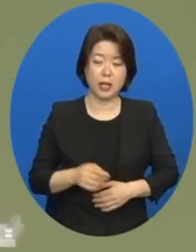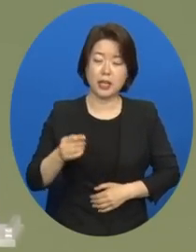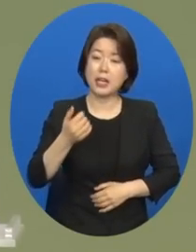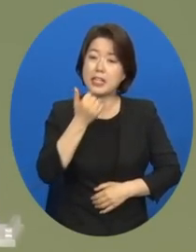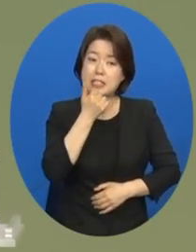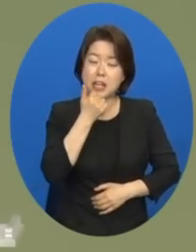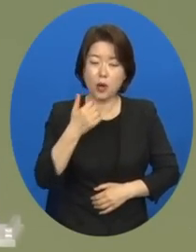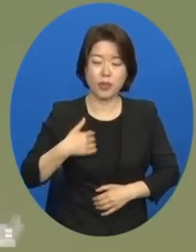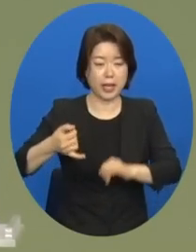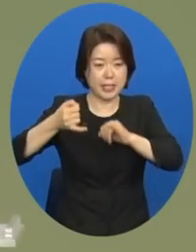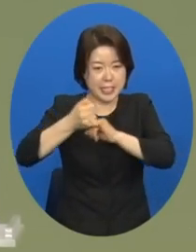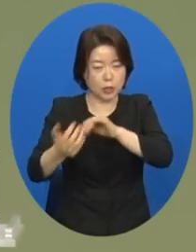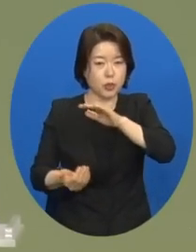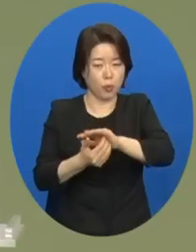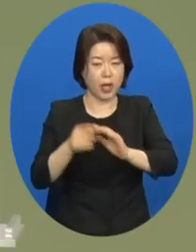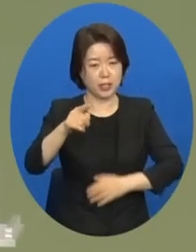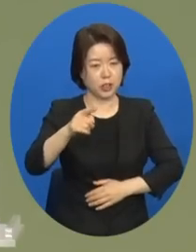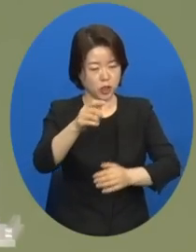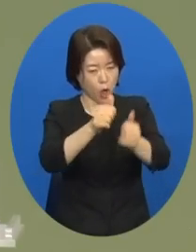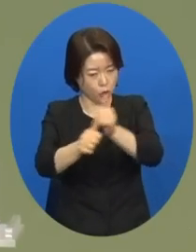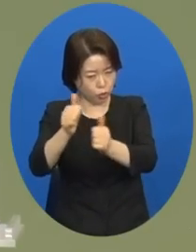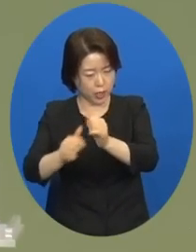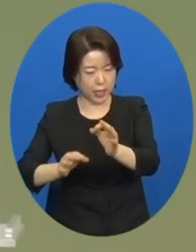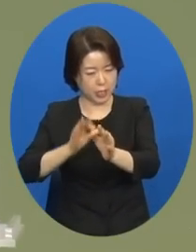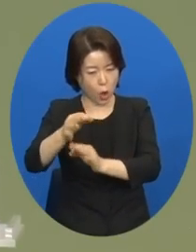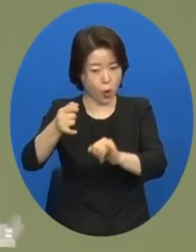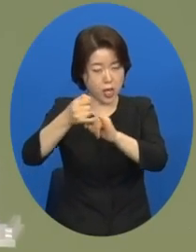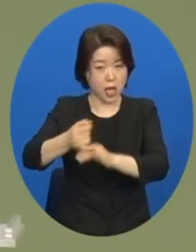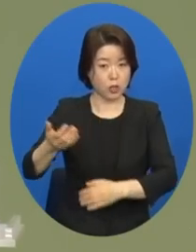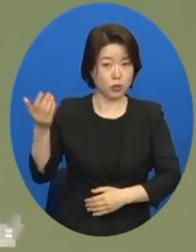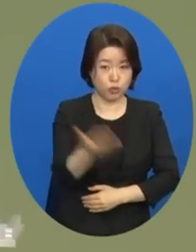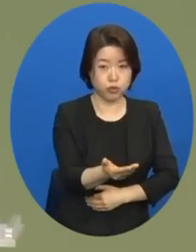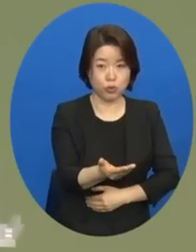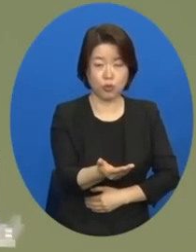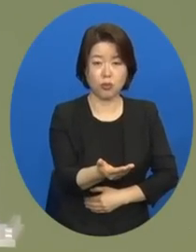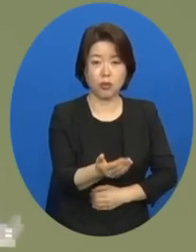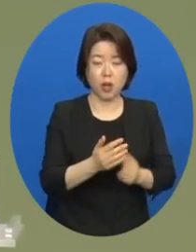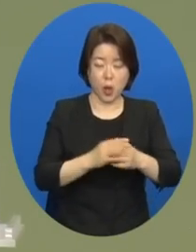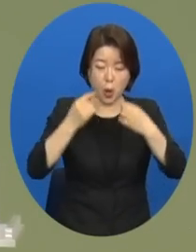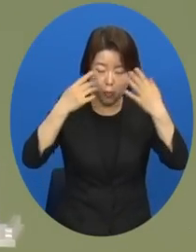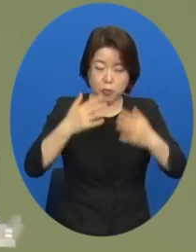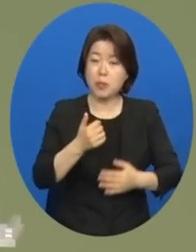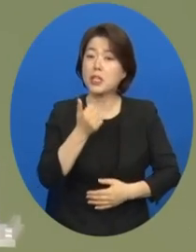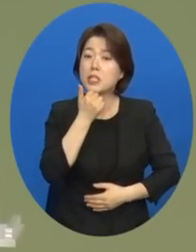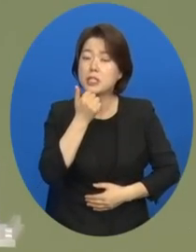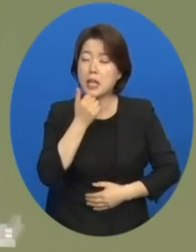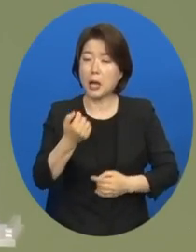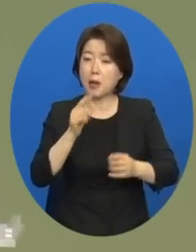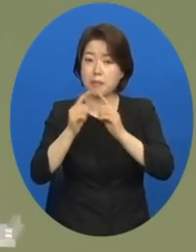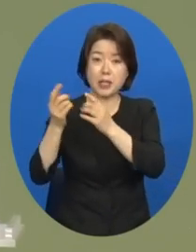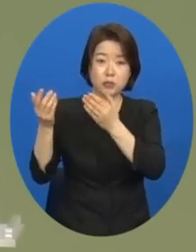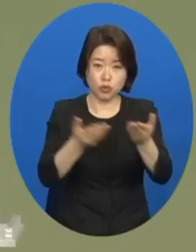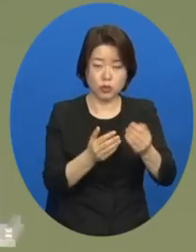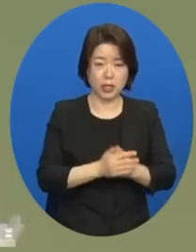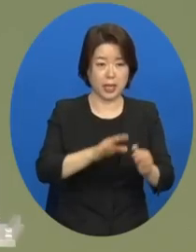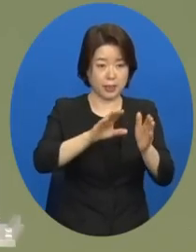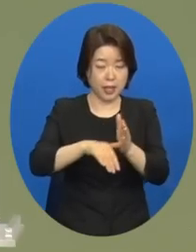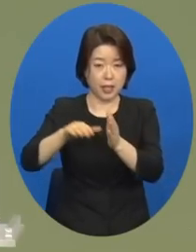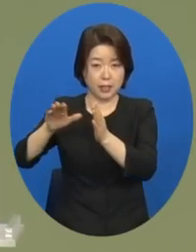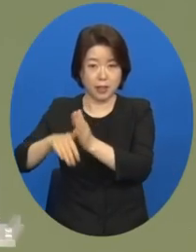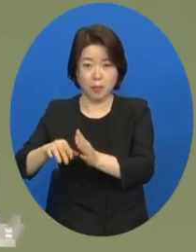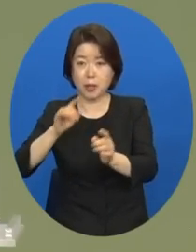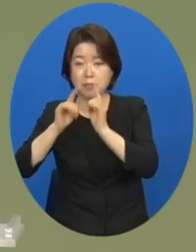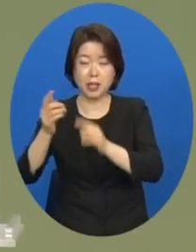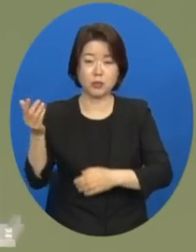세우리니 그의 후손에게 영원한 언약이 되리라 이렇게 분명히 이삭이라고 말씀하시니까 이렇게 때마다 하나님께서